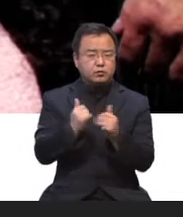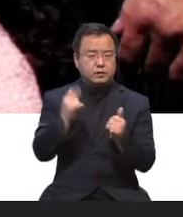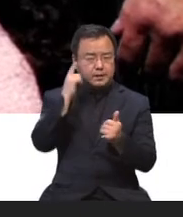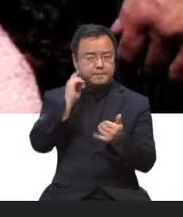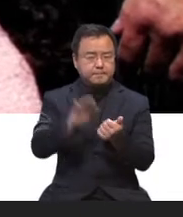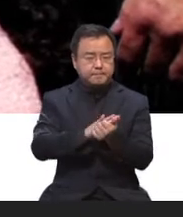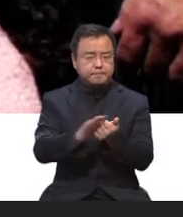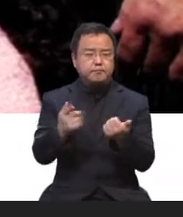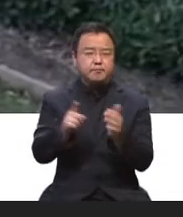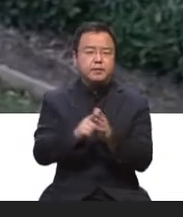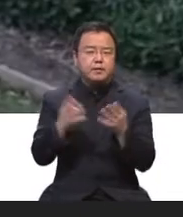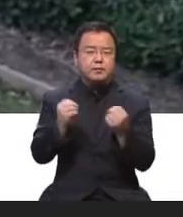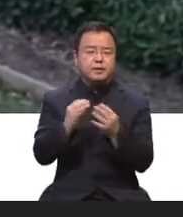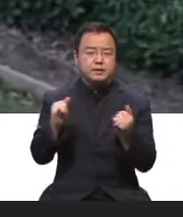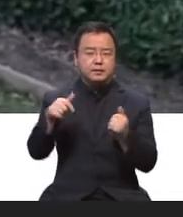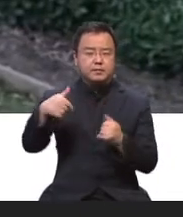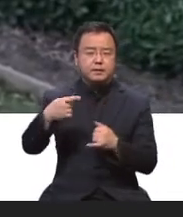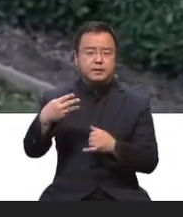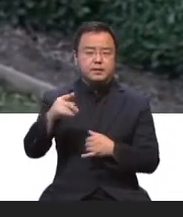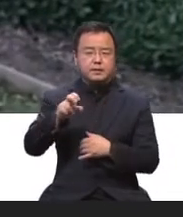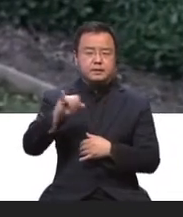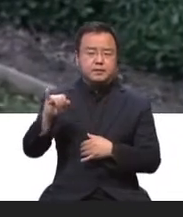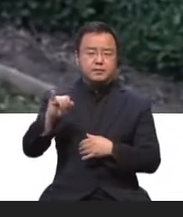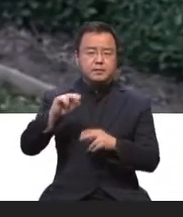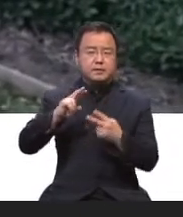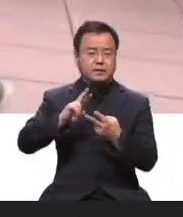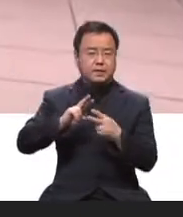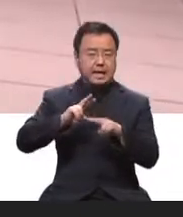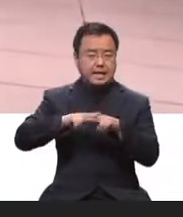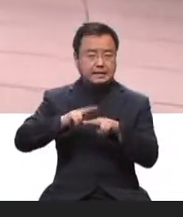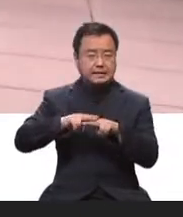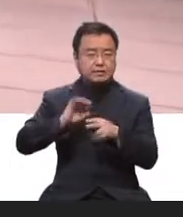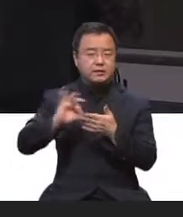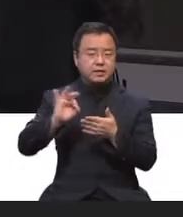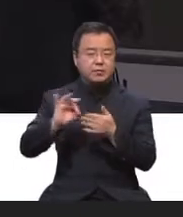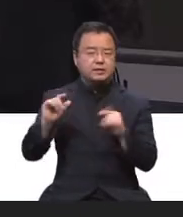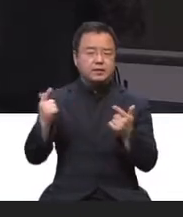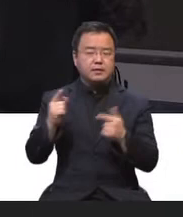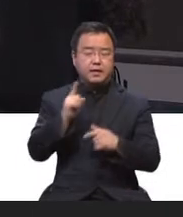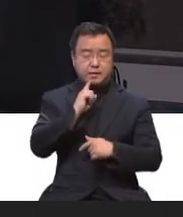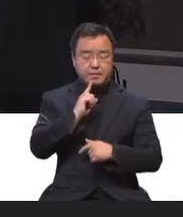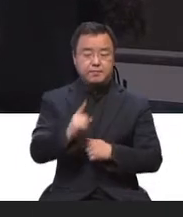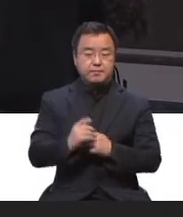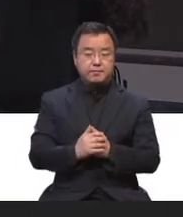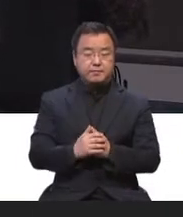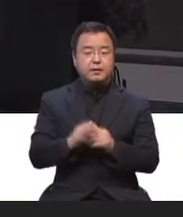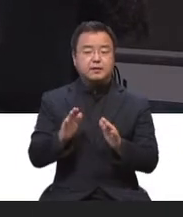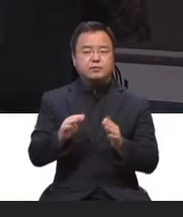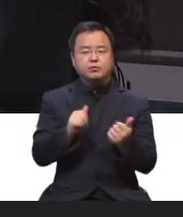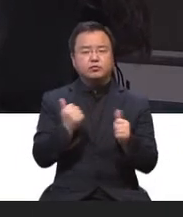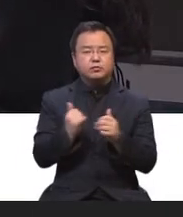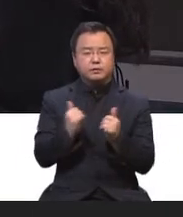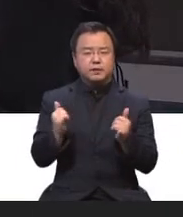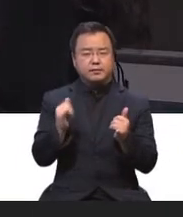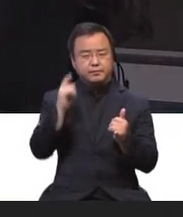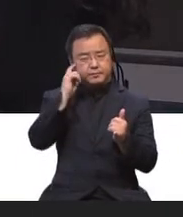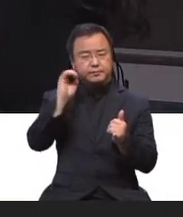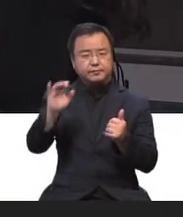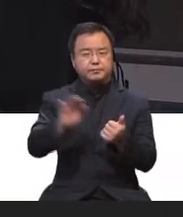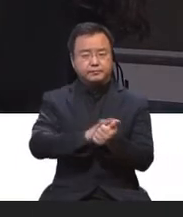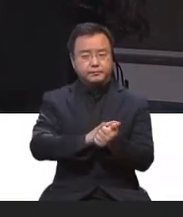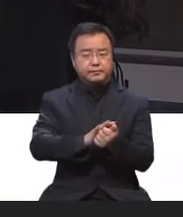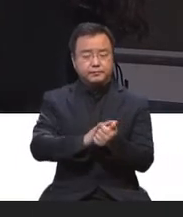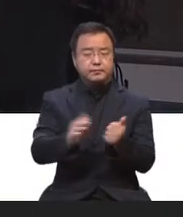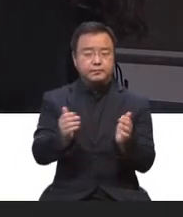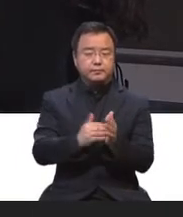해외 팬베이스들은 그래미에 관련된 해시태그를 사용하지 않기로 결정했다라는 내용을 공유하면서 고인을 애도했습니다.